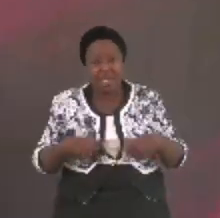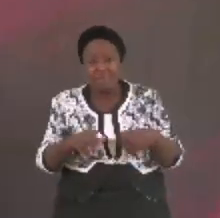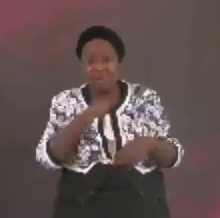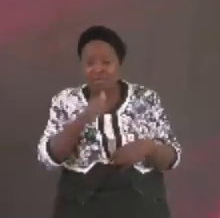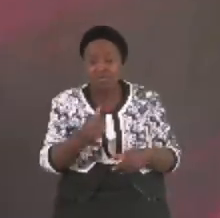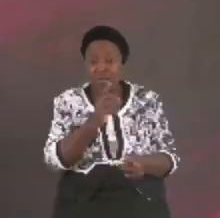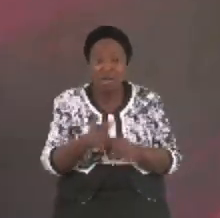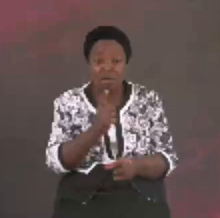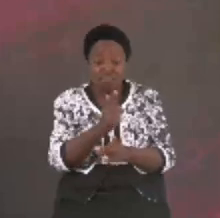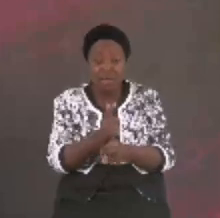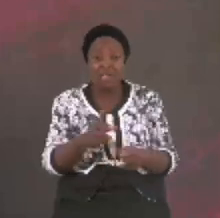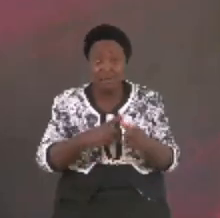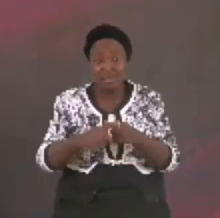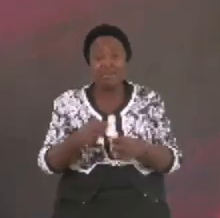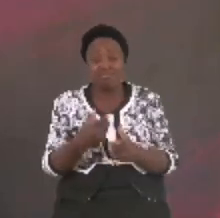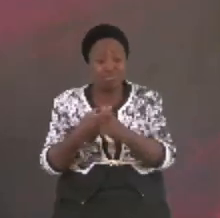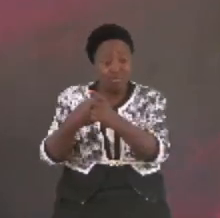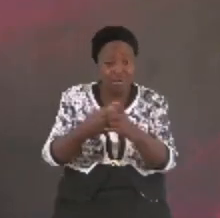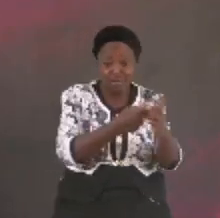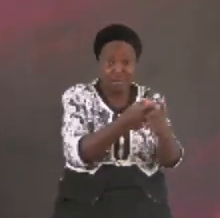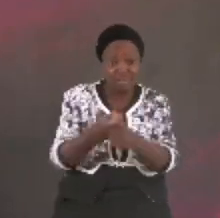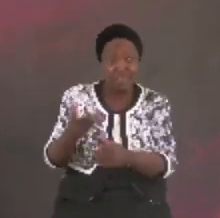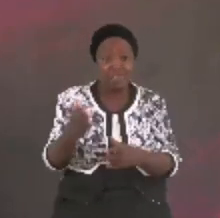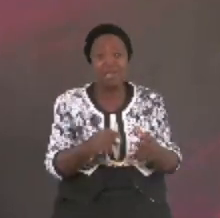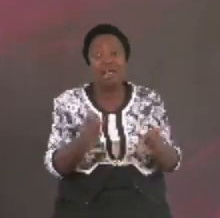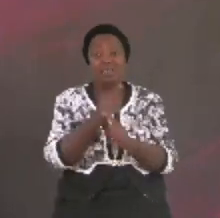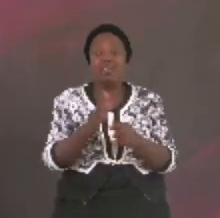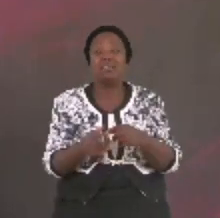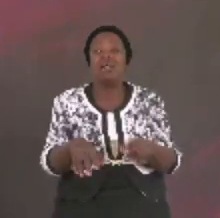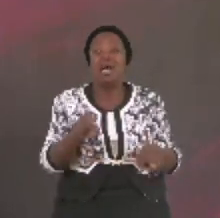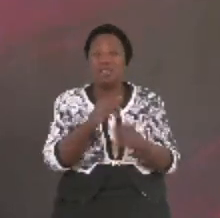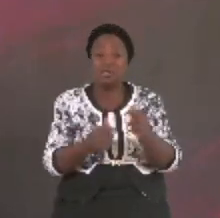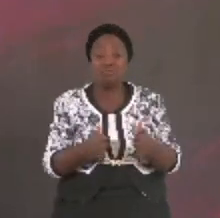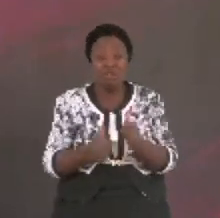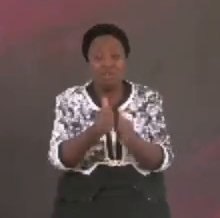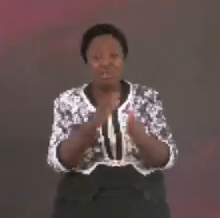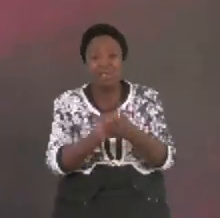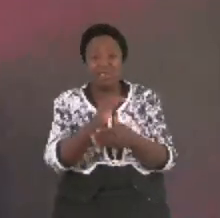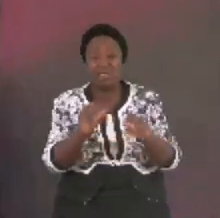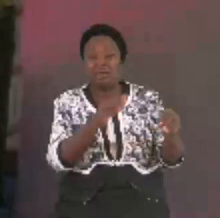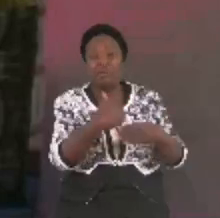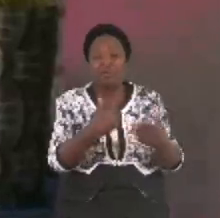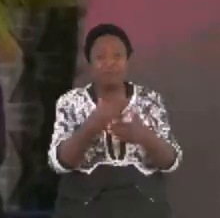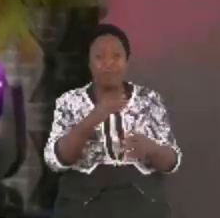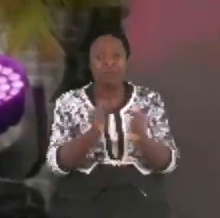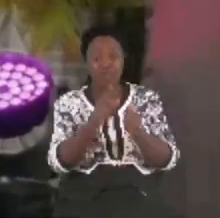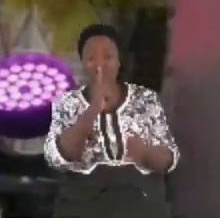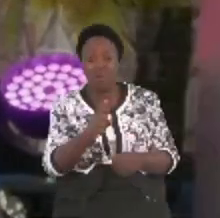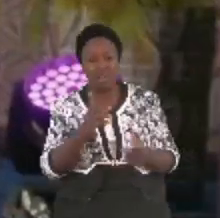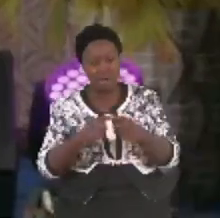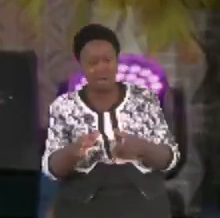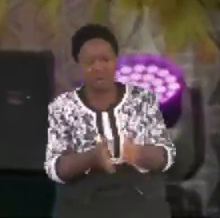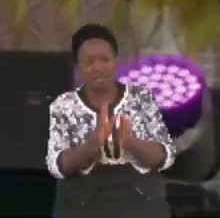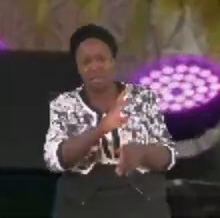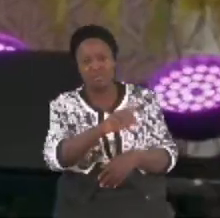pas occupés et affairés. Ils ne couraient pas, n'étaient pas engagés dans la course dans laquelle Dieu les a